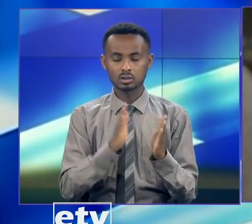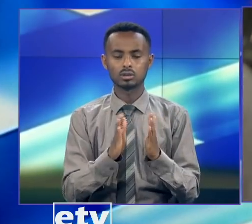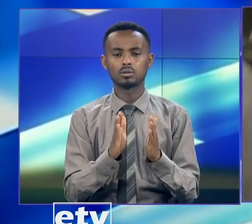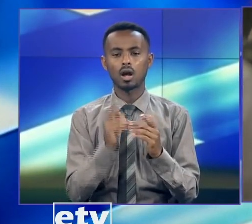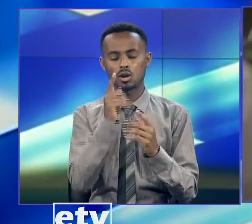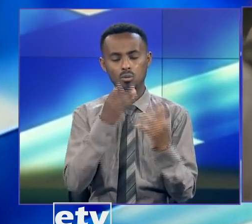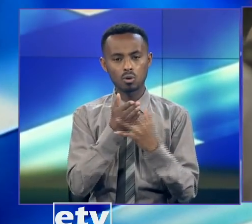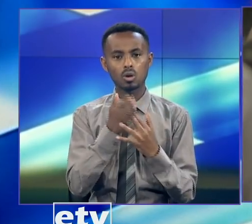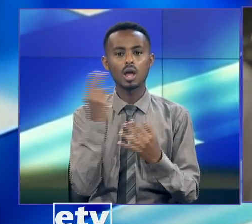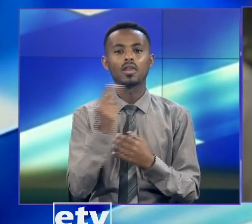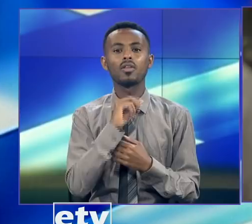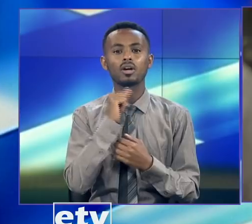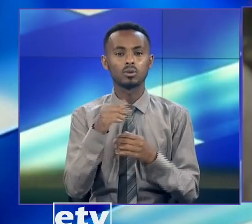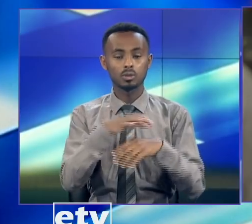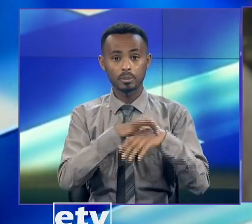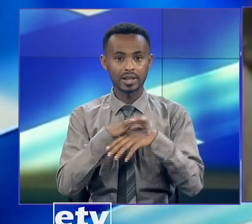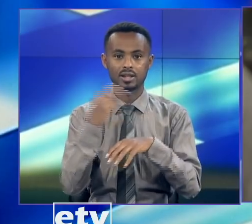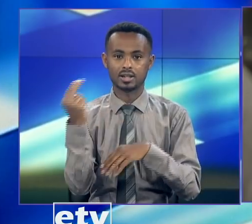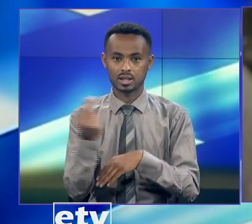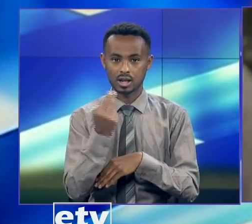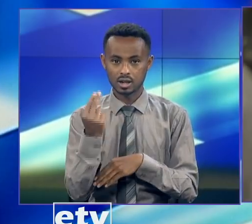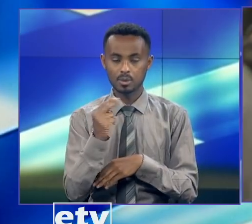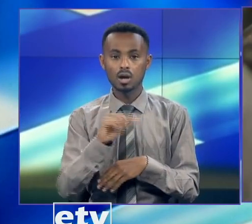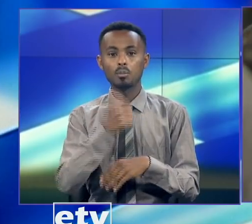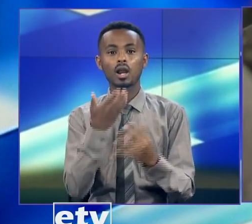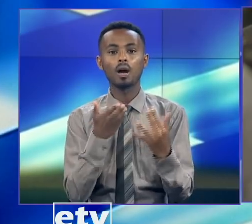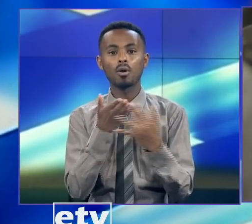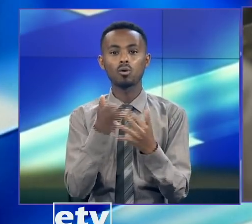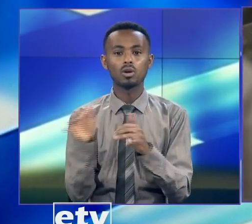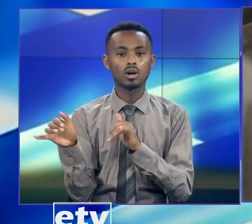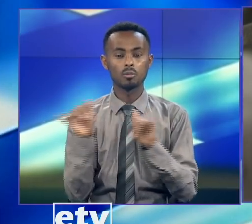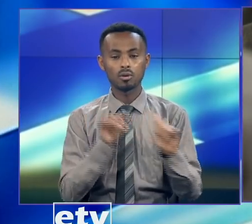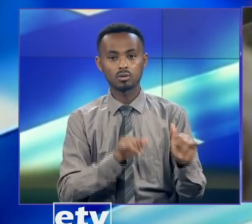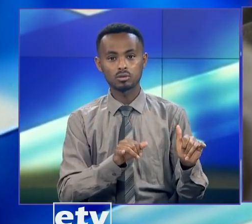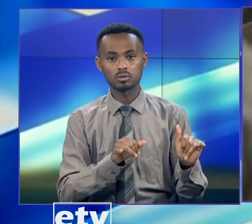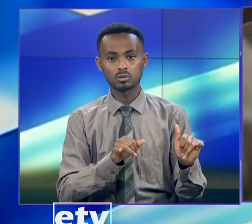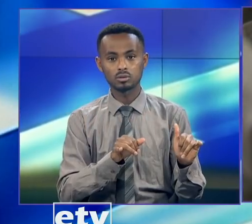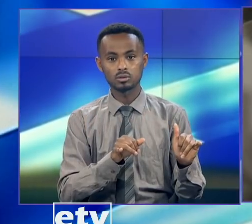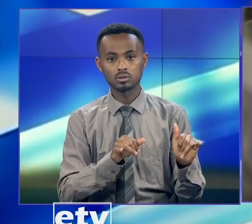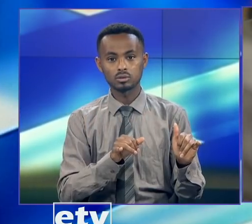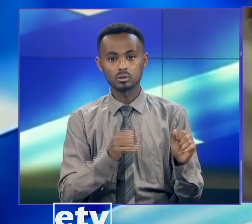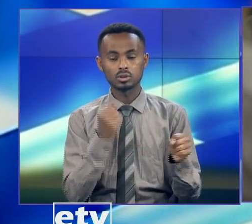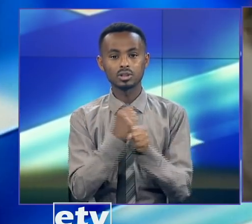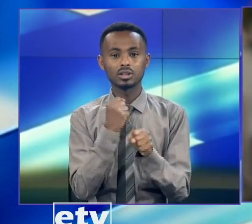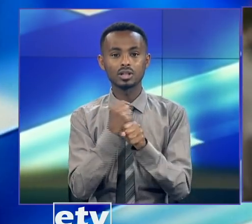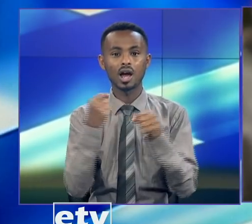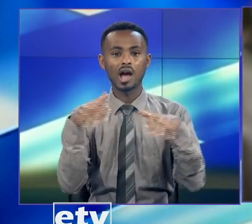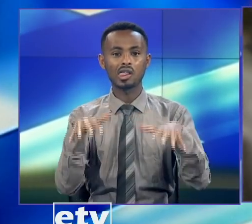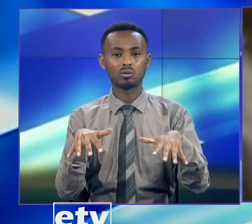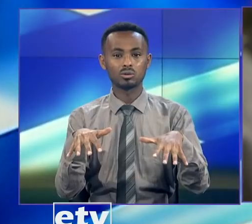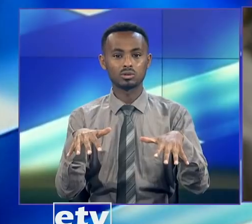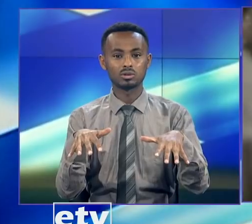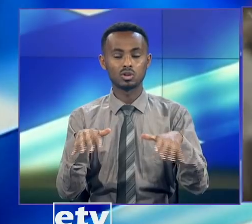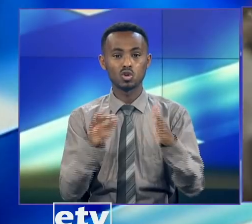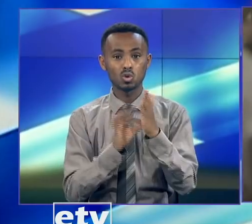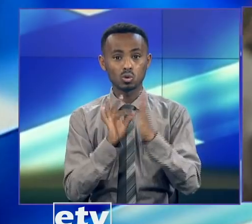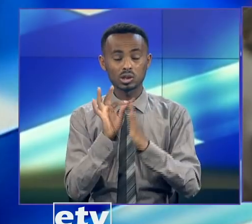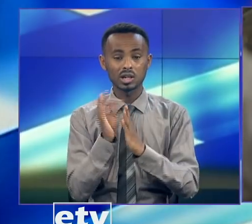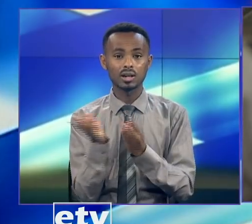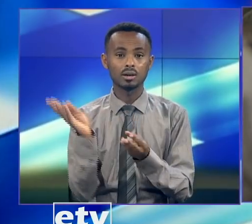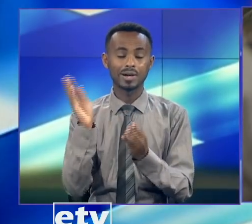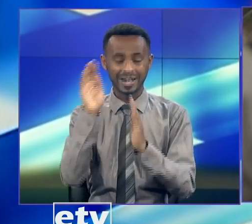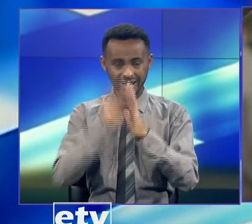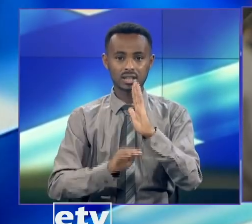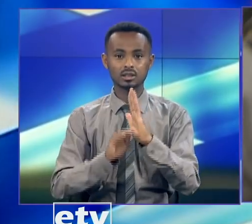በኩል ያልተጠቀምንበትን መሬት እንድንጠቀም፣ በሌላ በኩል ደግሞ የስራ አጡን ቁጥር